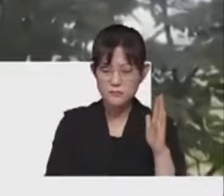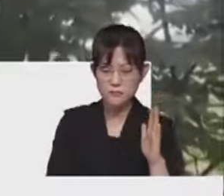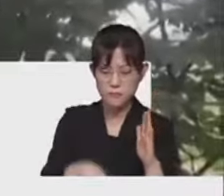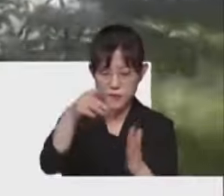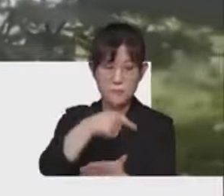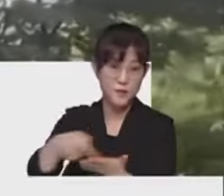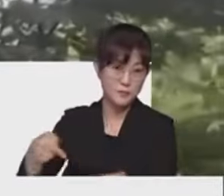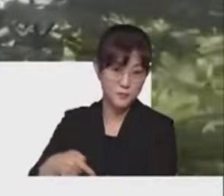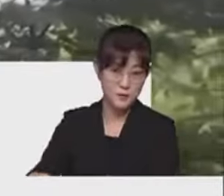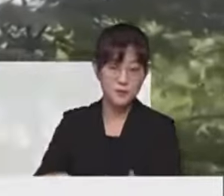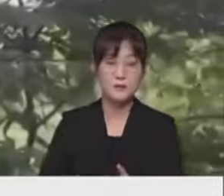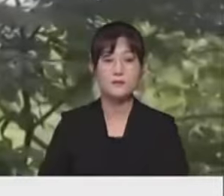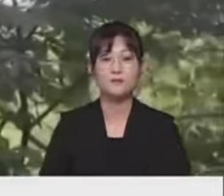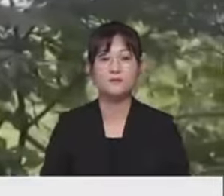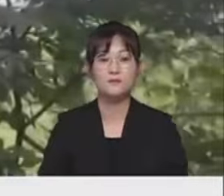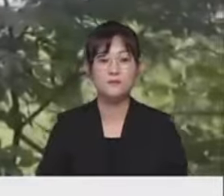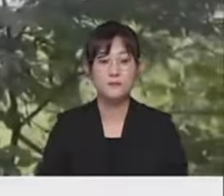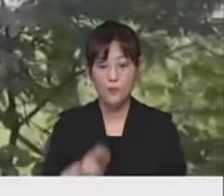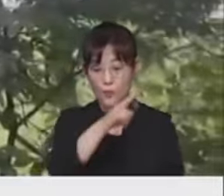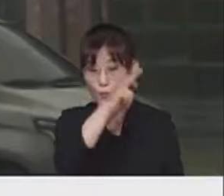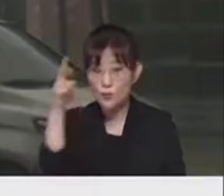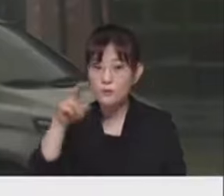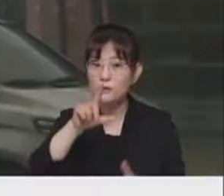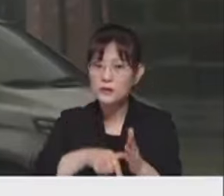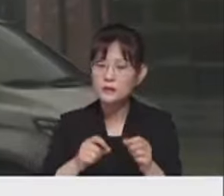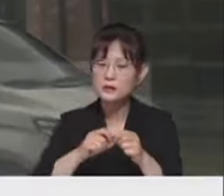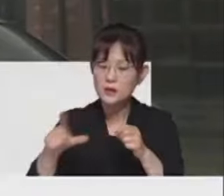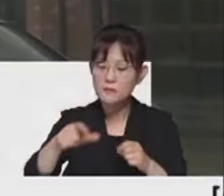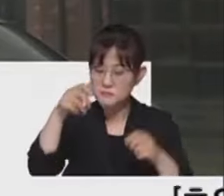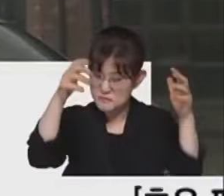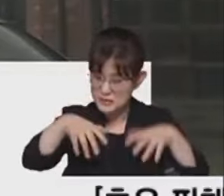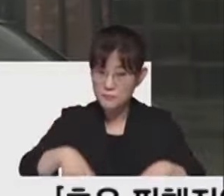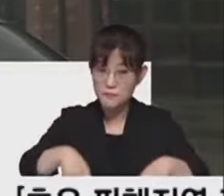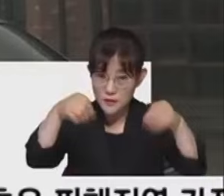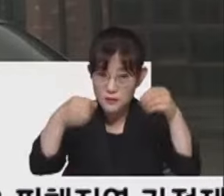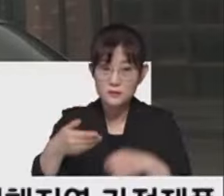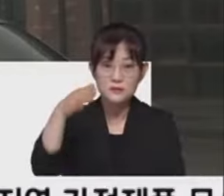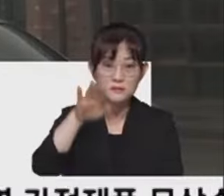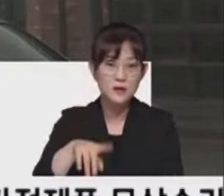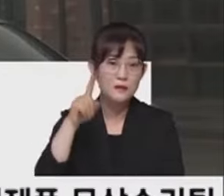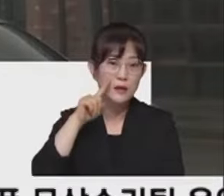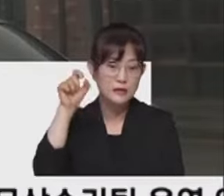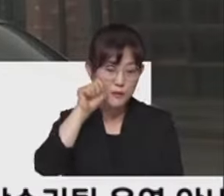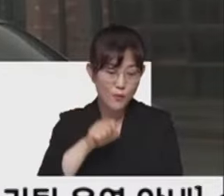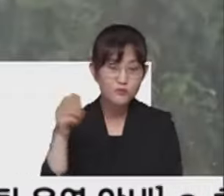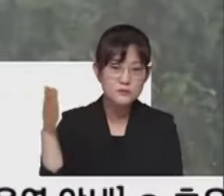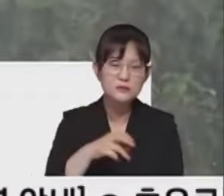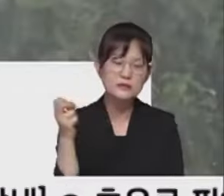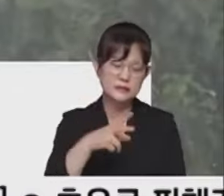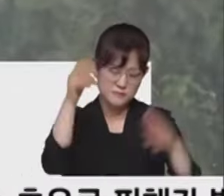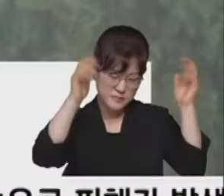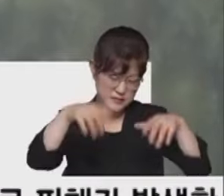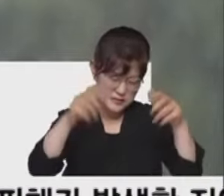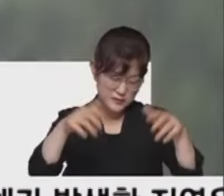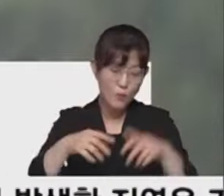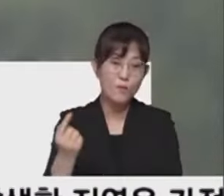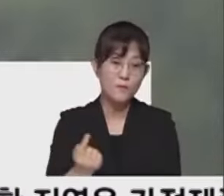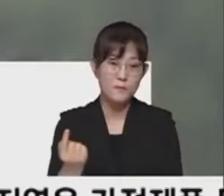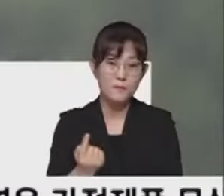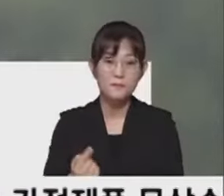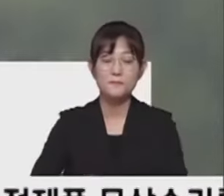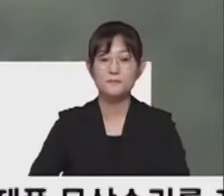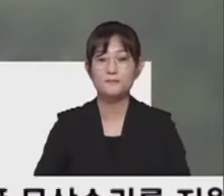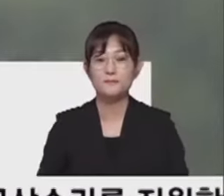발생하기도 했습니다 오후에는 대부분 지역에서 비가 그쳤지만 내일 새벽부터 다시 강한 비가 내리기